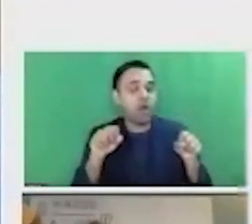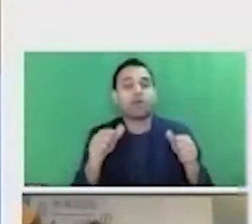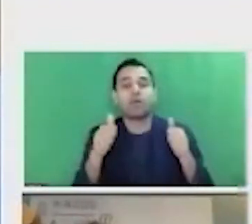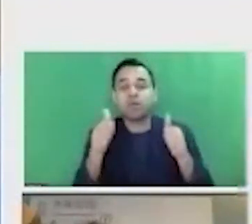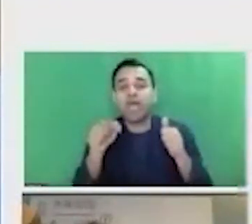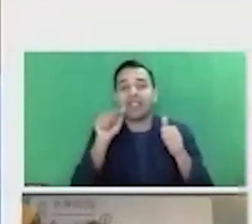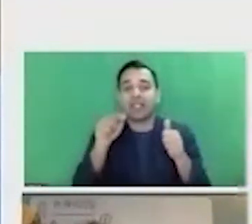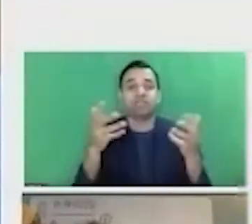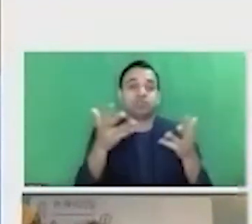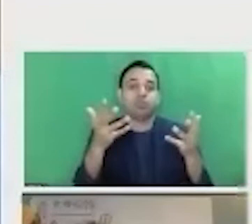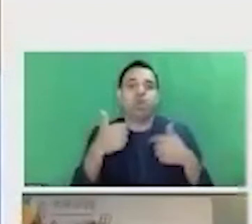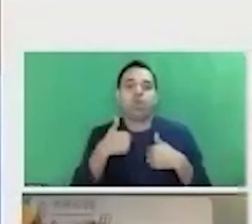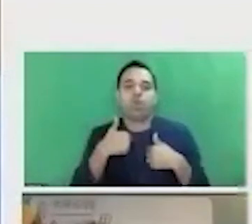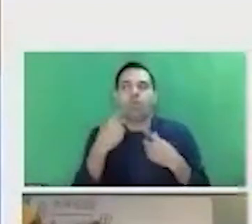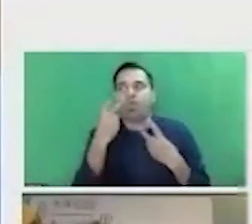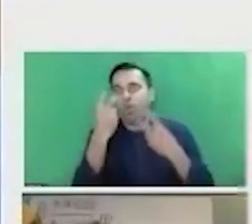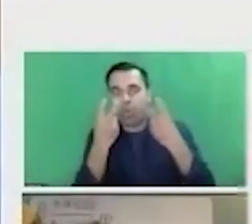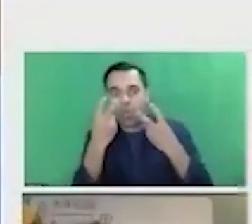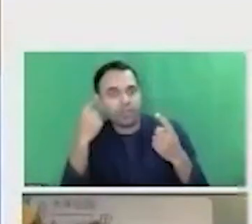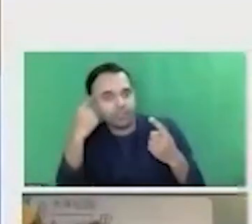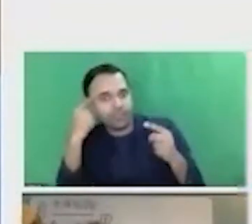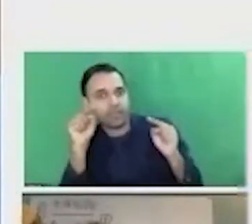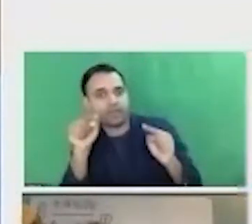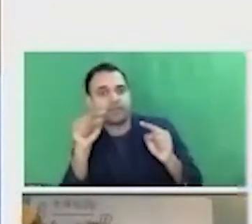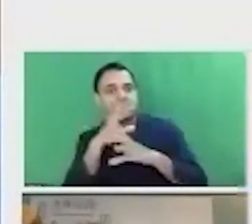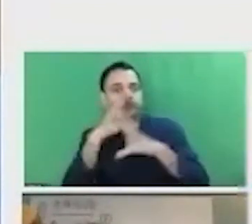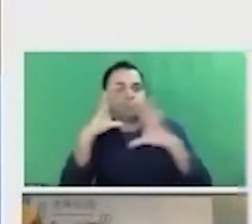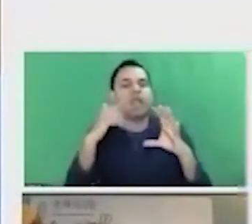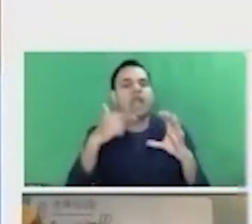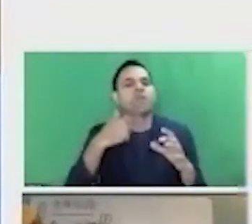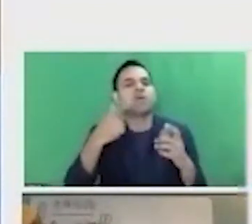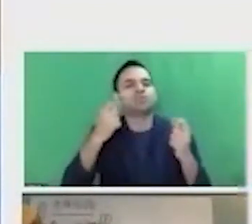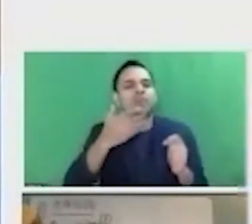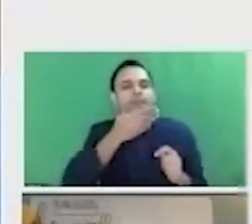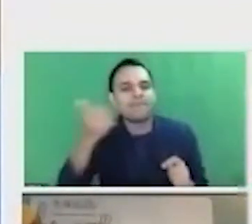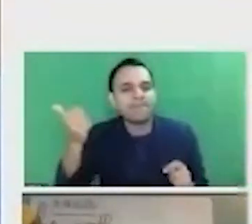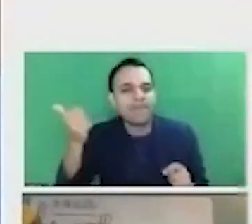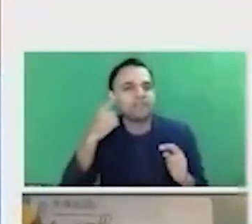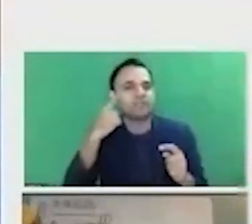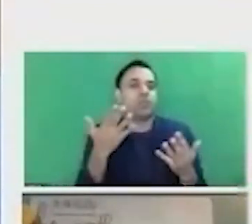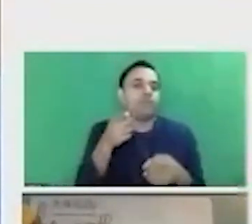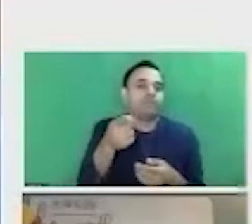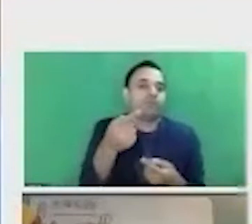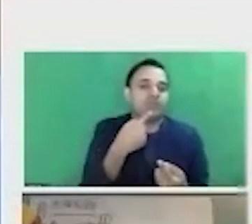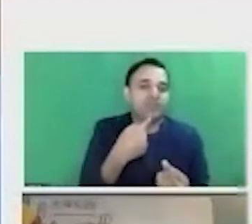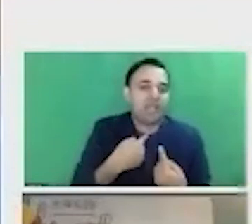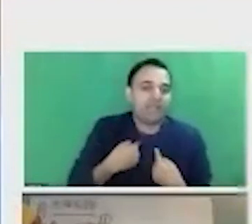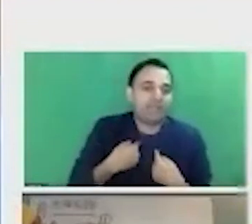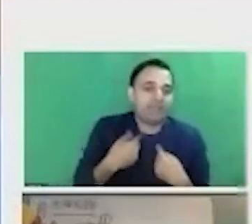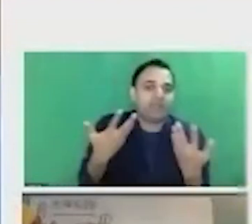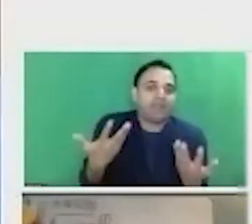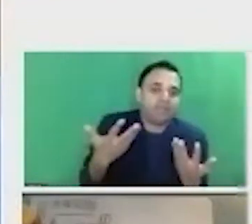إذن مع الفريق الذي نعمل معه نحن نحتاج أن نحسن من ذلك، هذا هو ما نريد أن نقوم